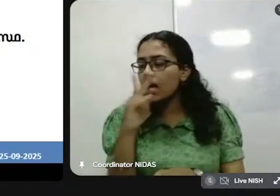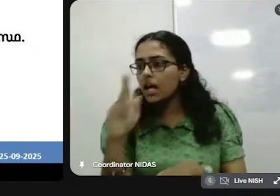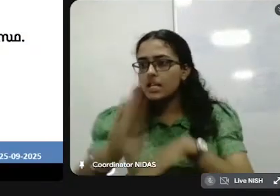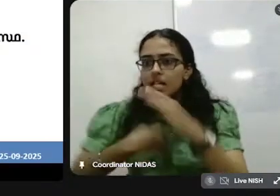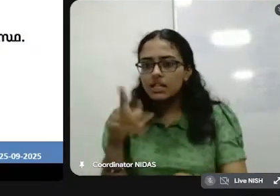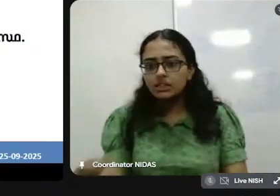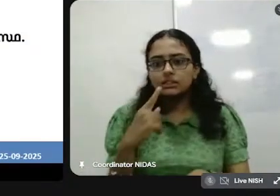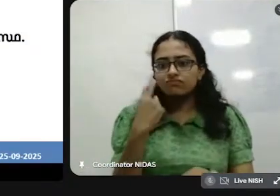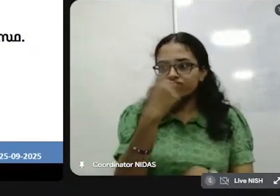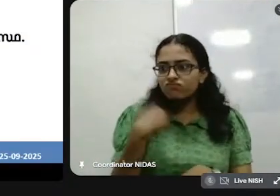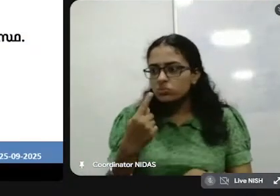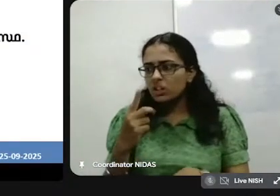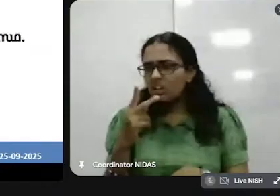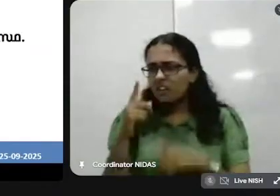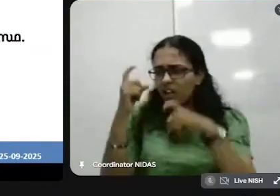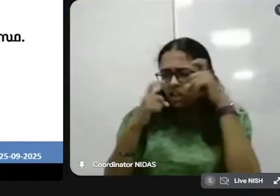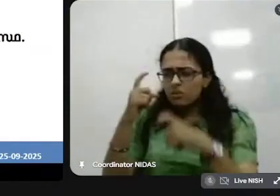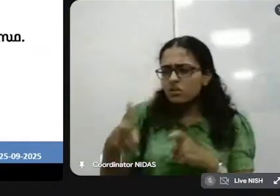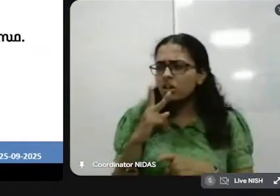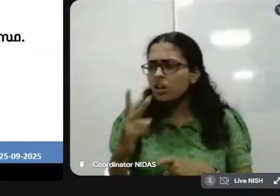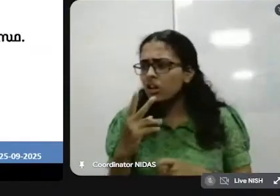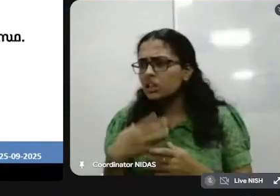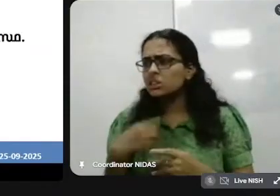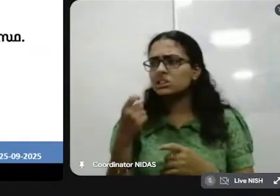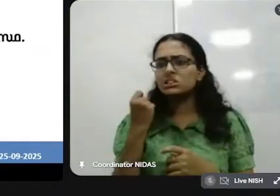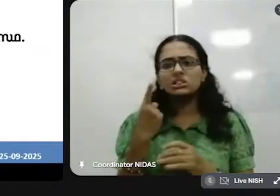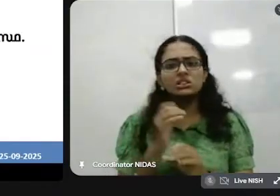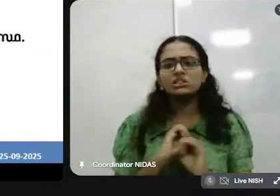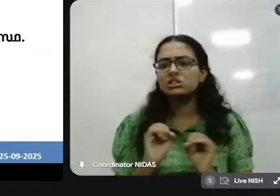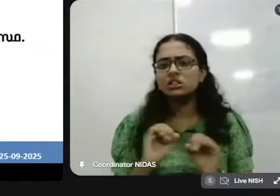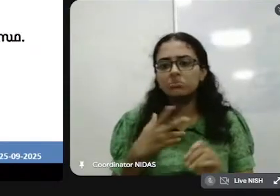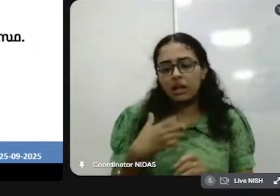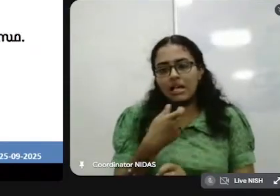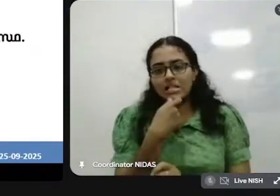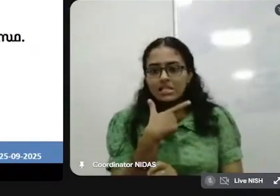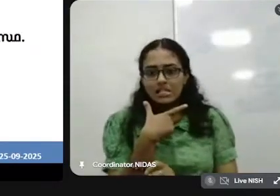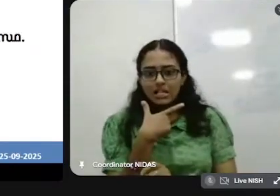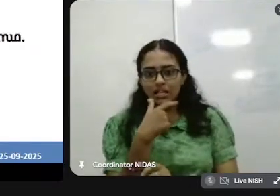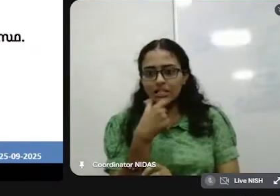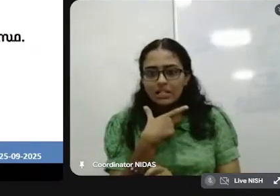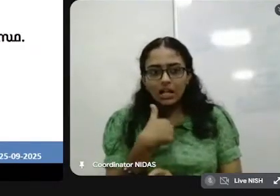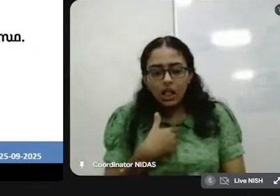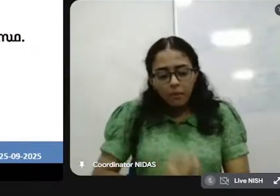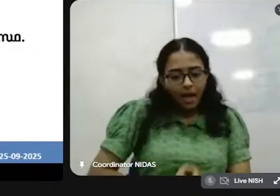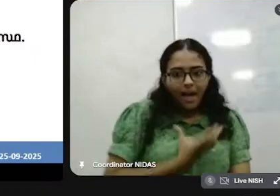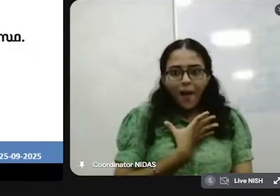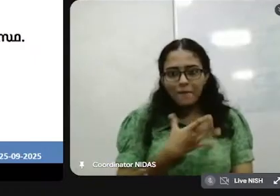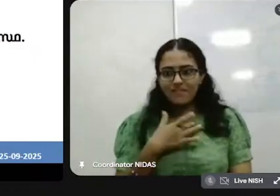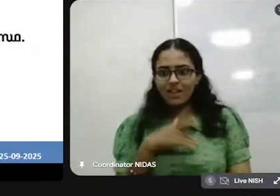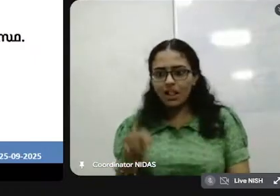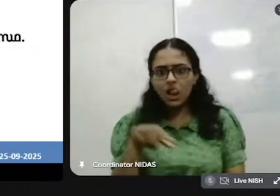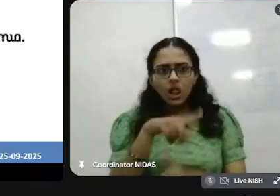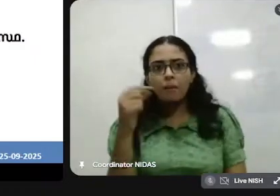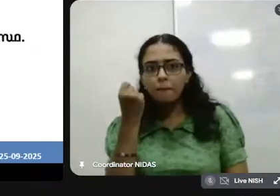മനസ്സിലാക്കാൻ പറ്റുന്നുണ്ടാവില്ലായിരിക്കും. ഇപ്പൊ ഞാൻ ചിരിക്കുമ്പോൾ നിങ്ങൾക്ക് എല്ലാവർക്കും മനസ്സിലാവും ഞാൻ ഹാപ്പി ആയതുകൊണ്ടാണ് ചിരിക്കുന്നത്.